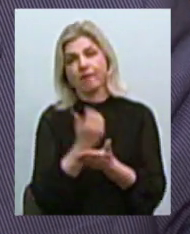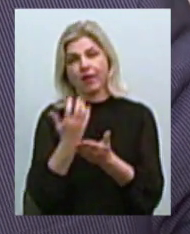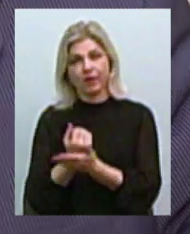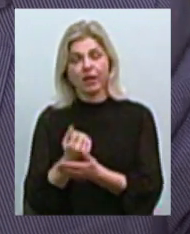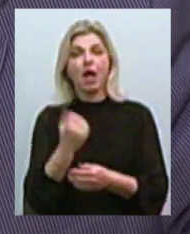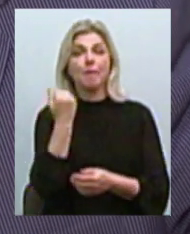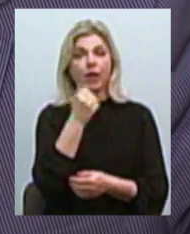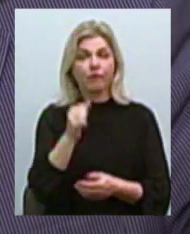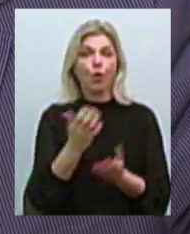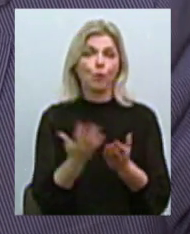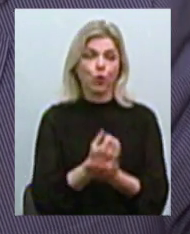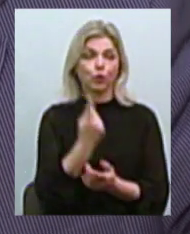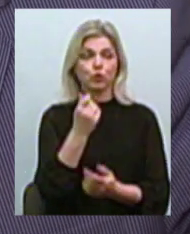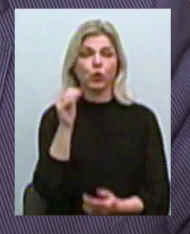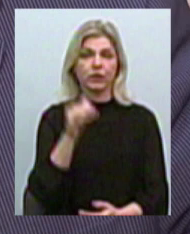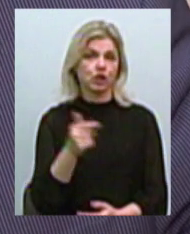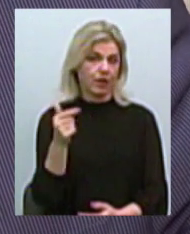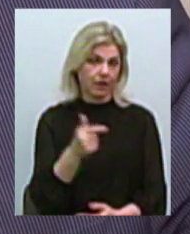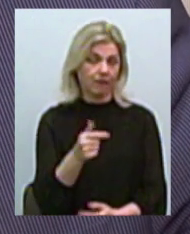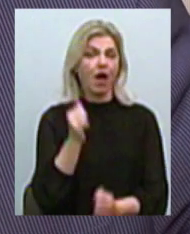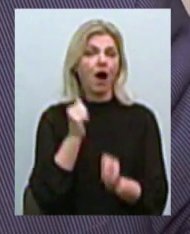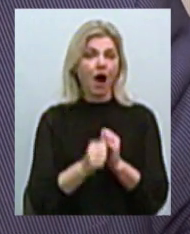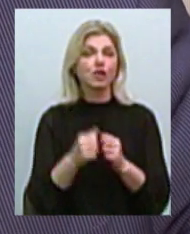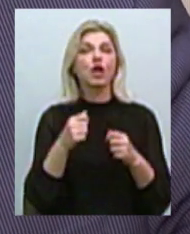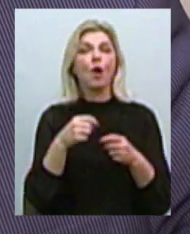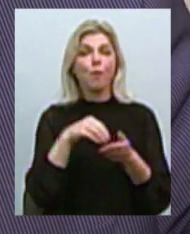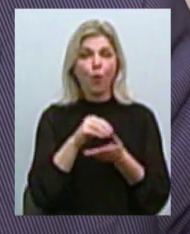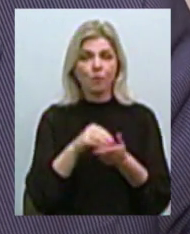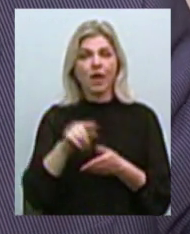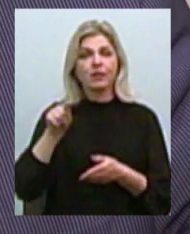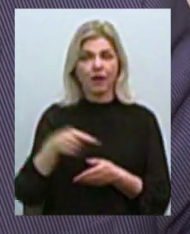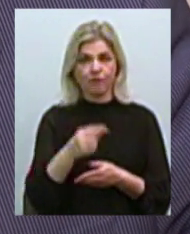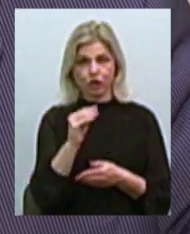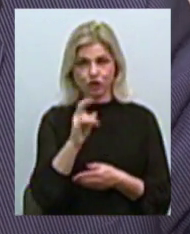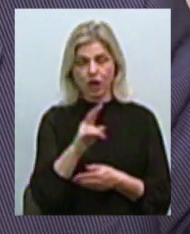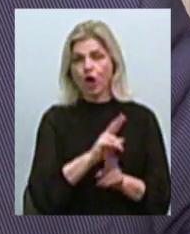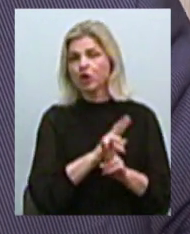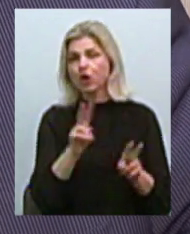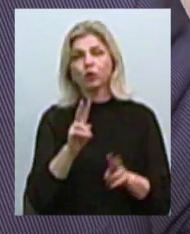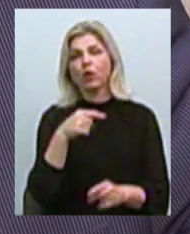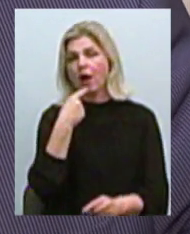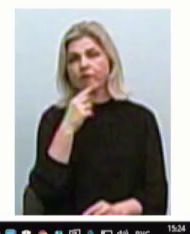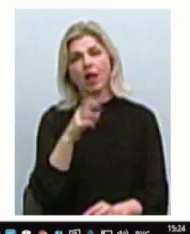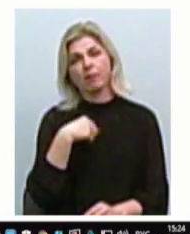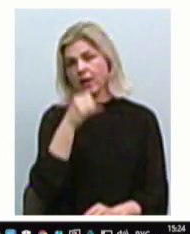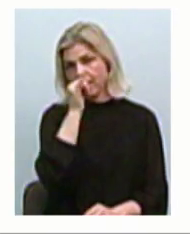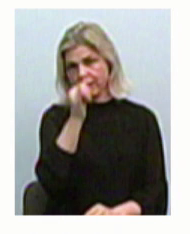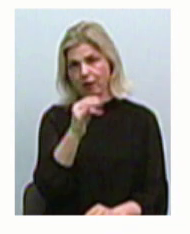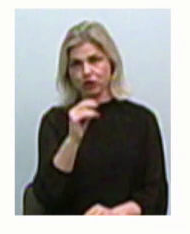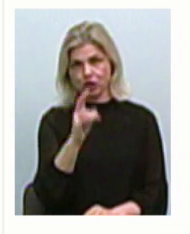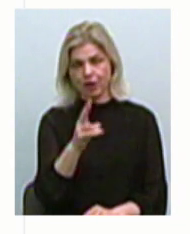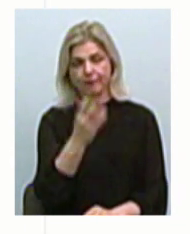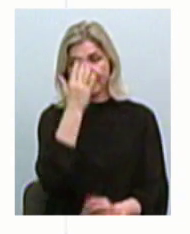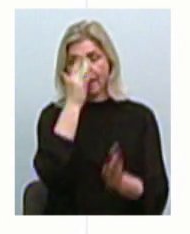Переможець отримує 100 тисяч гривень. Повірте, кожен покупець вимагав би чек, і ніхто б йому не сказав, що ми не дамо вам чек. Мета закону